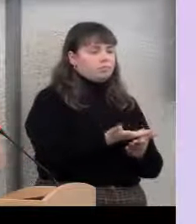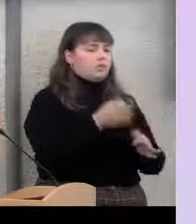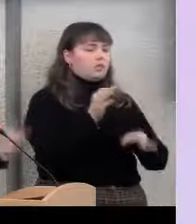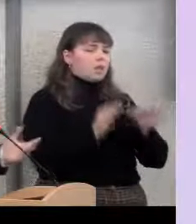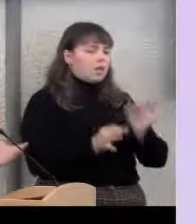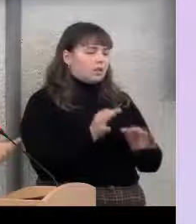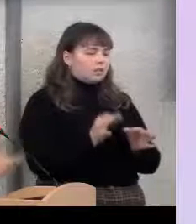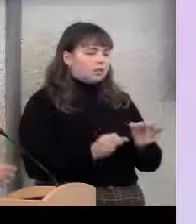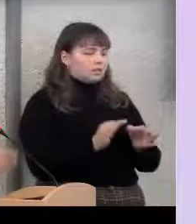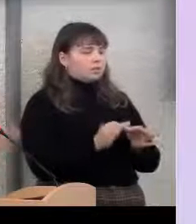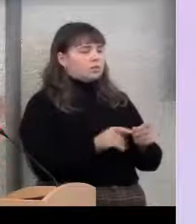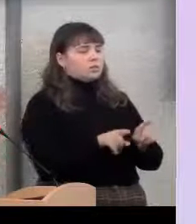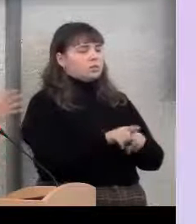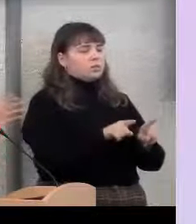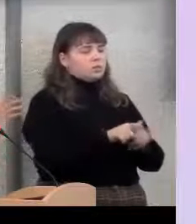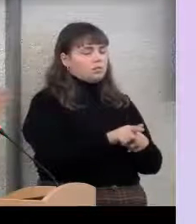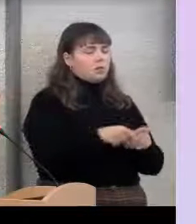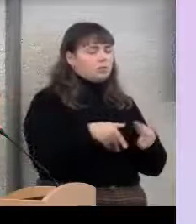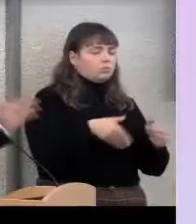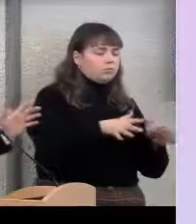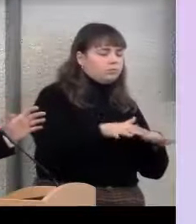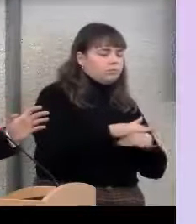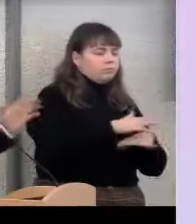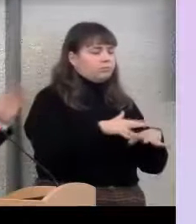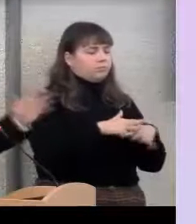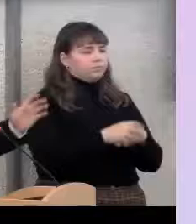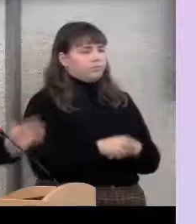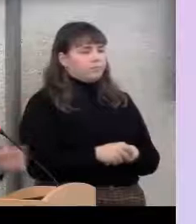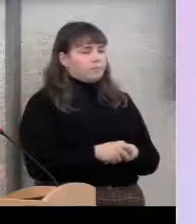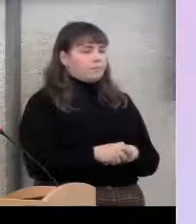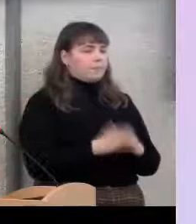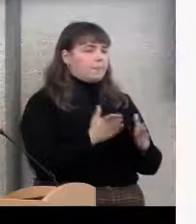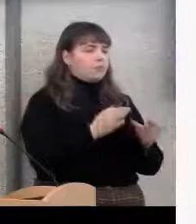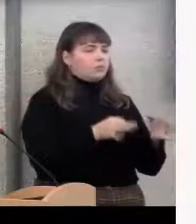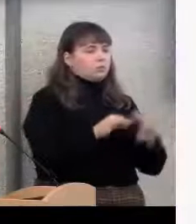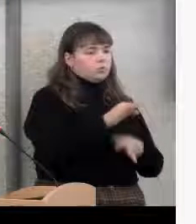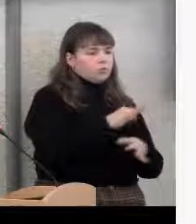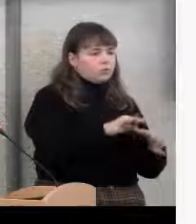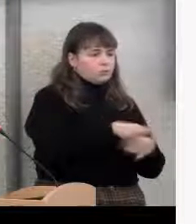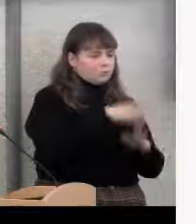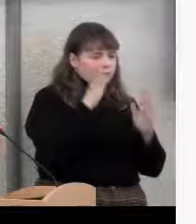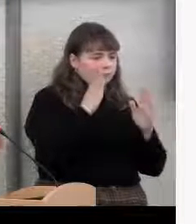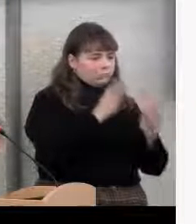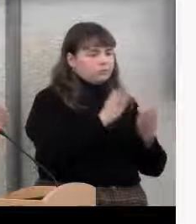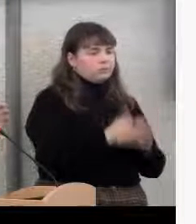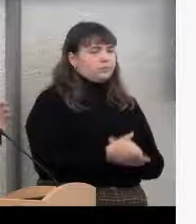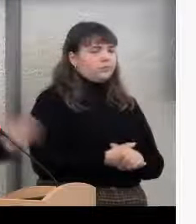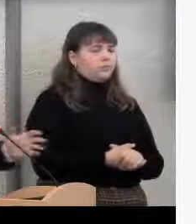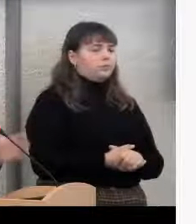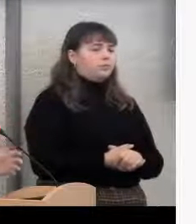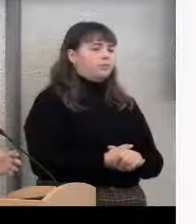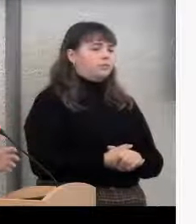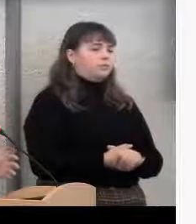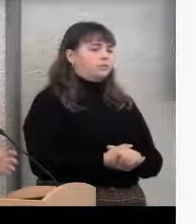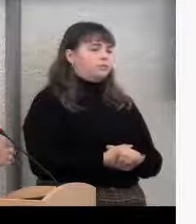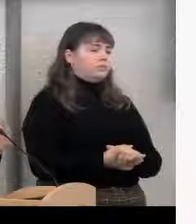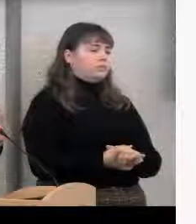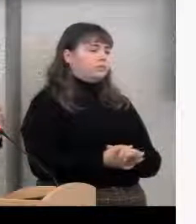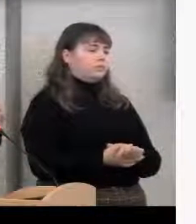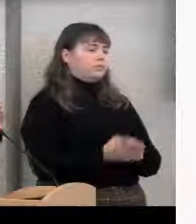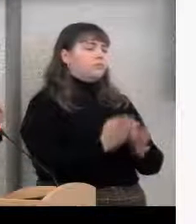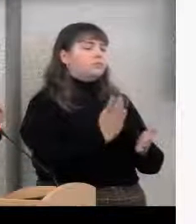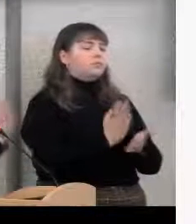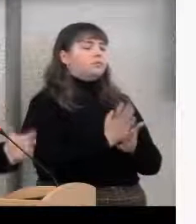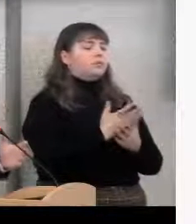teisinis reguliavimas bei infrastruktūra. Tai mes šio projekto metu čia ir koncentravimas. Taigi, turėdami šią